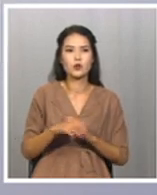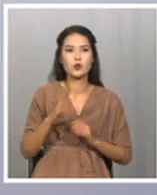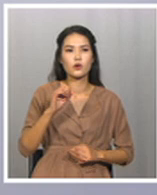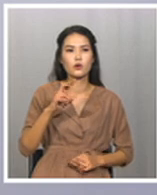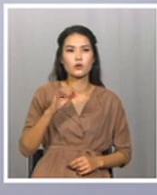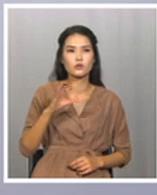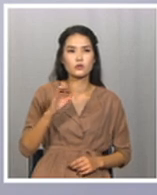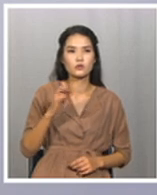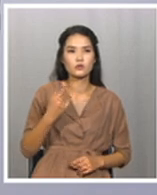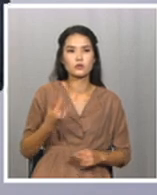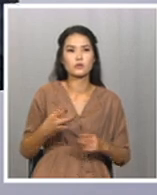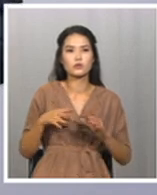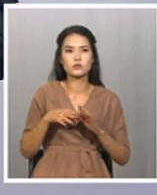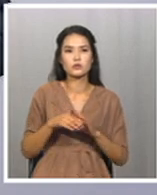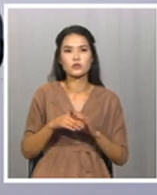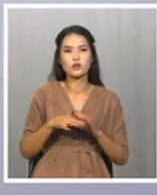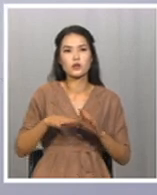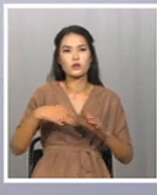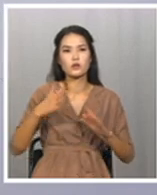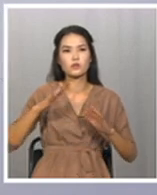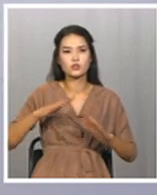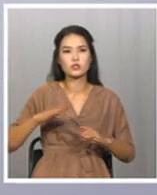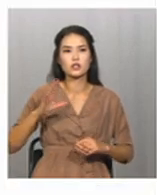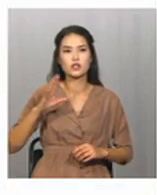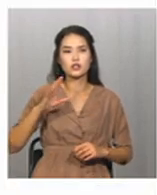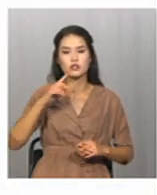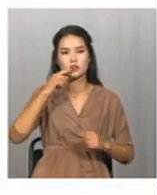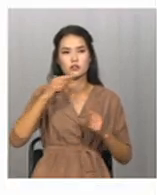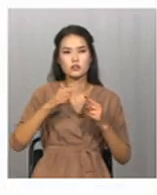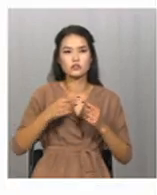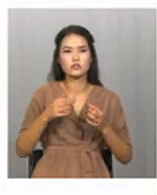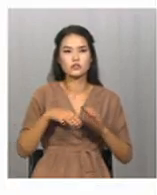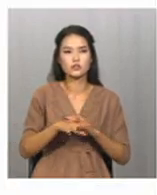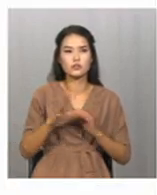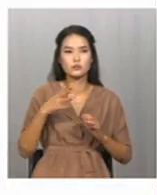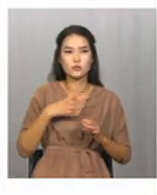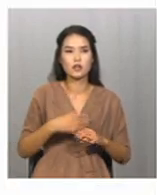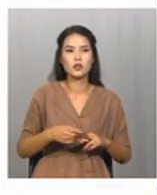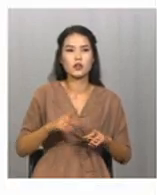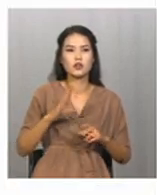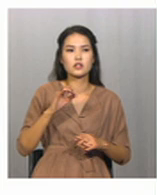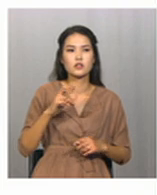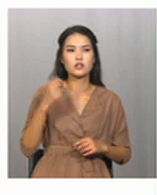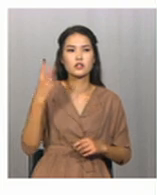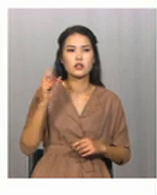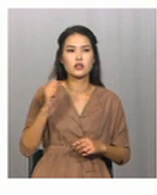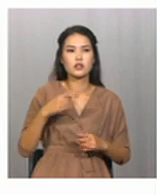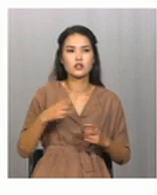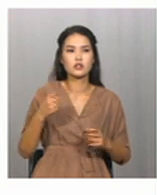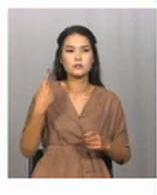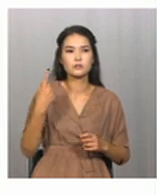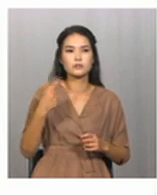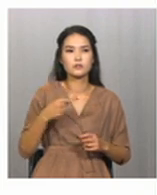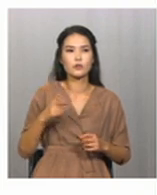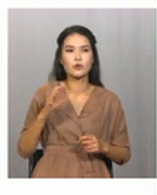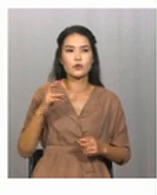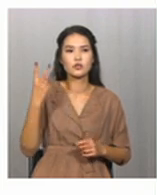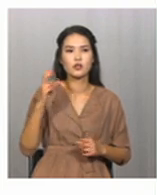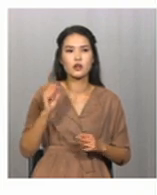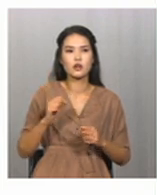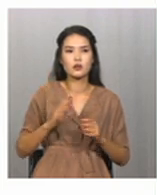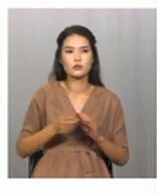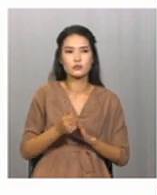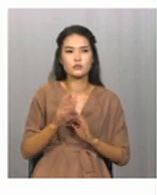альфаны теңдіктің оң жағына қарма қарсылығымен шығарасыз. Сонда синус квадрат альфа тең 1 азайтылған косинус квадрат альфа пайда